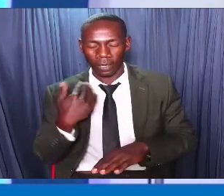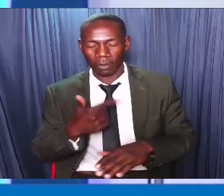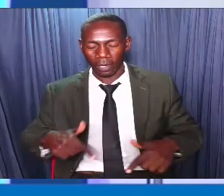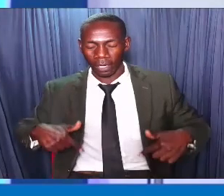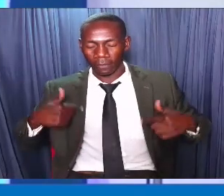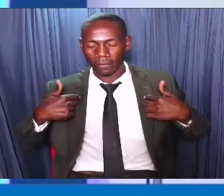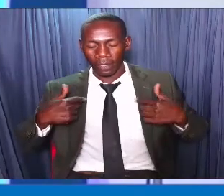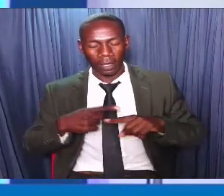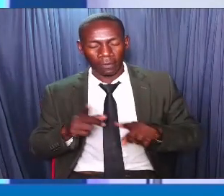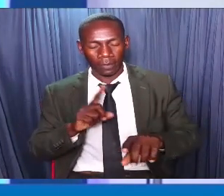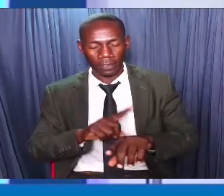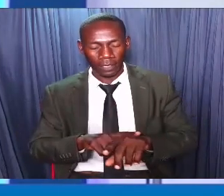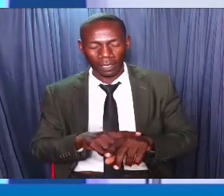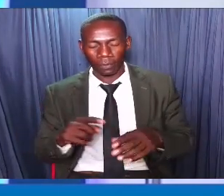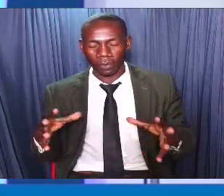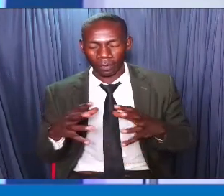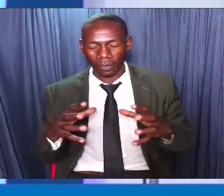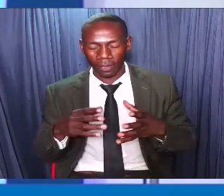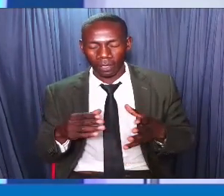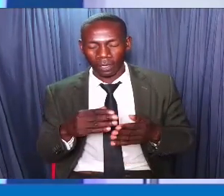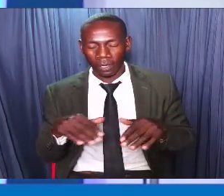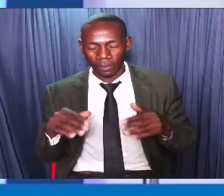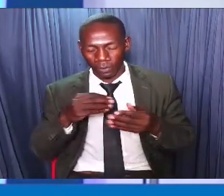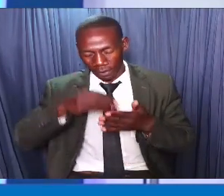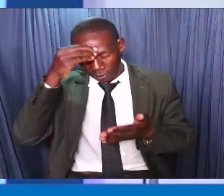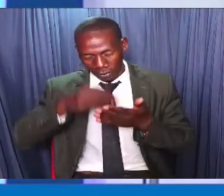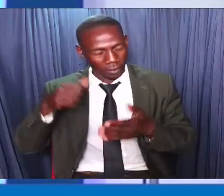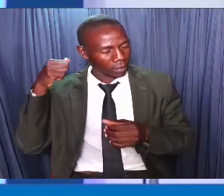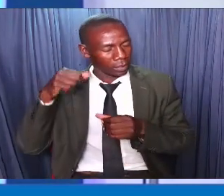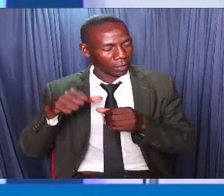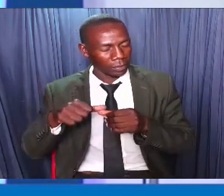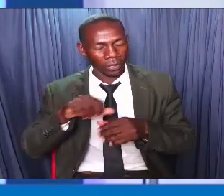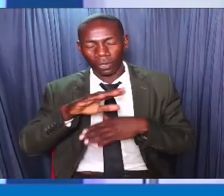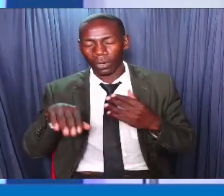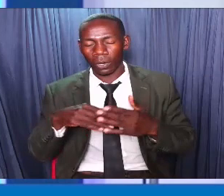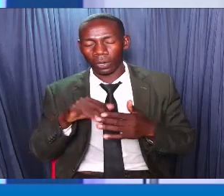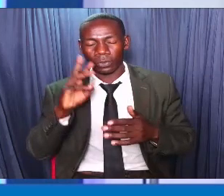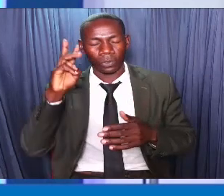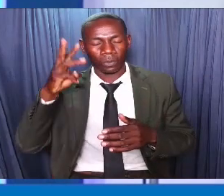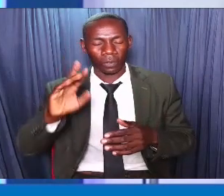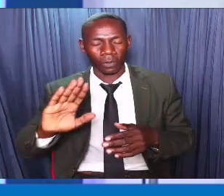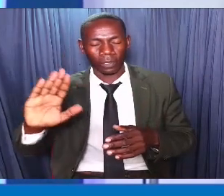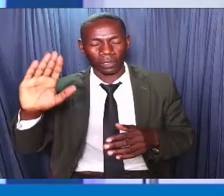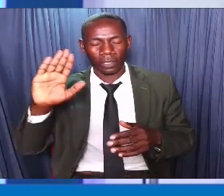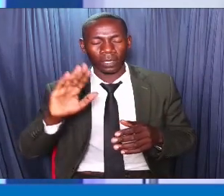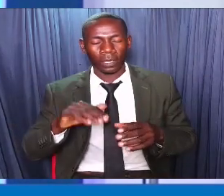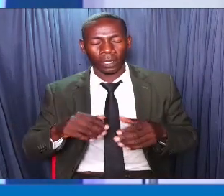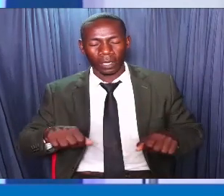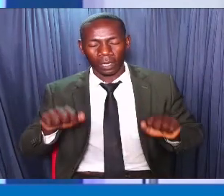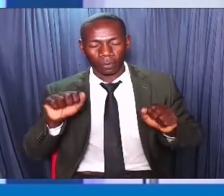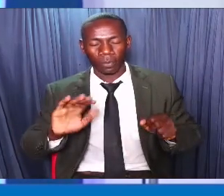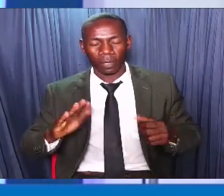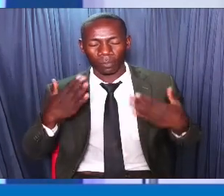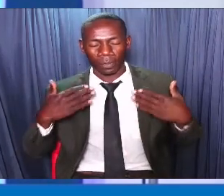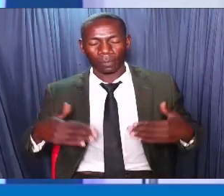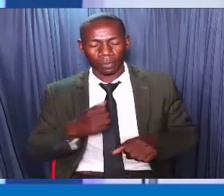yetu. Kila wakati tukusanyika kuelimishwa, kukumbushwa yale yaliyo mapenzi yako Bwana. Ajalia watu wako